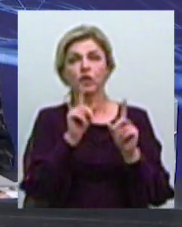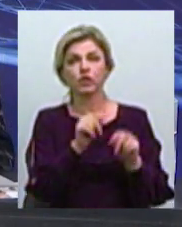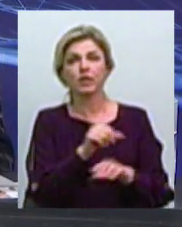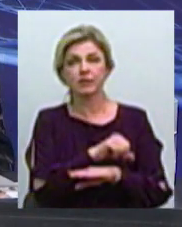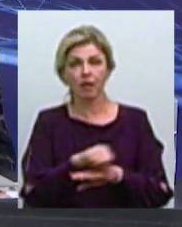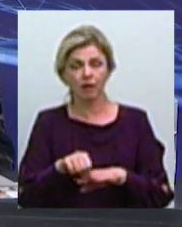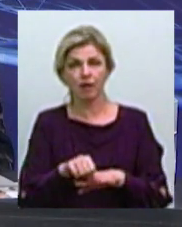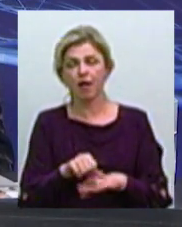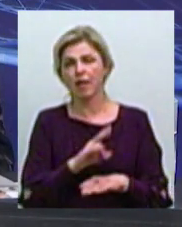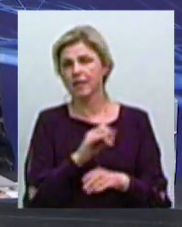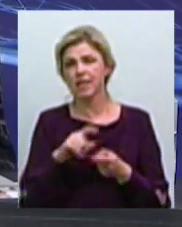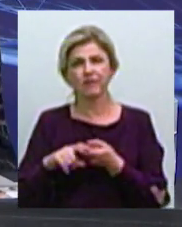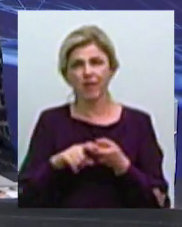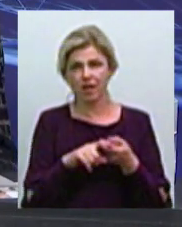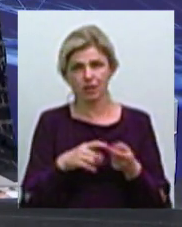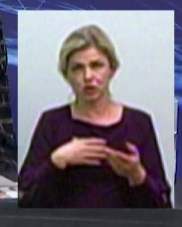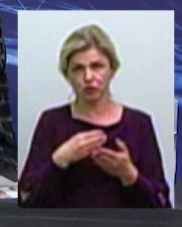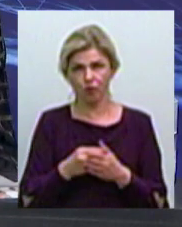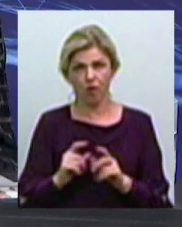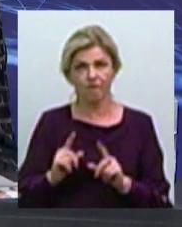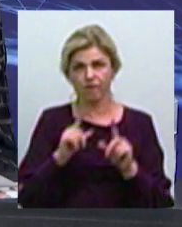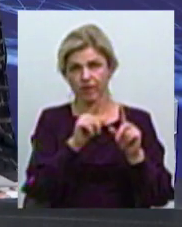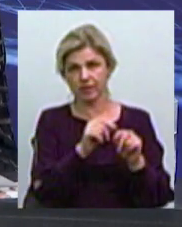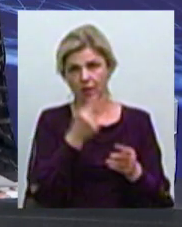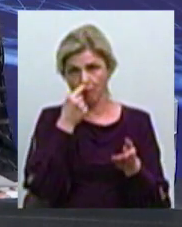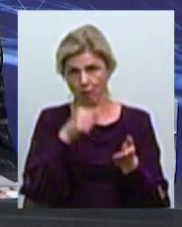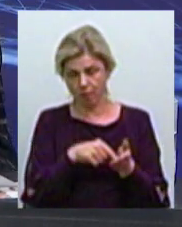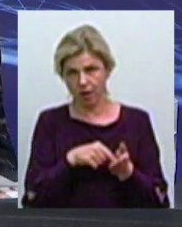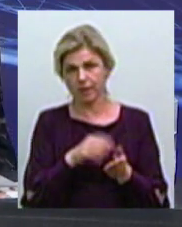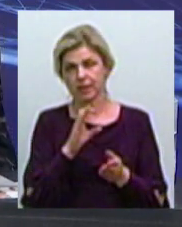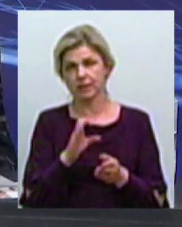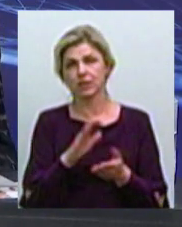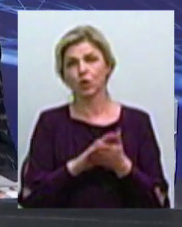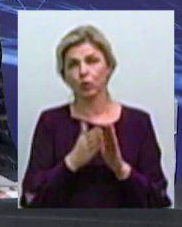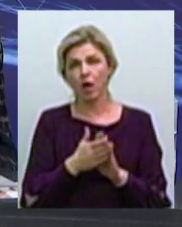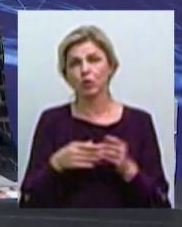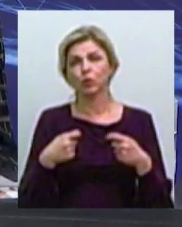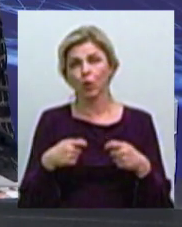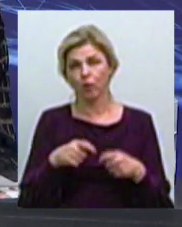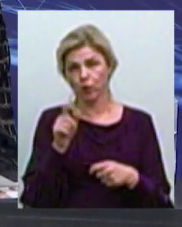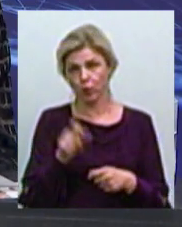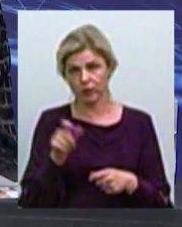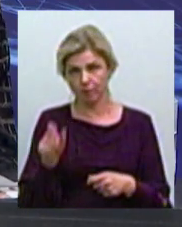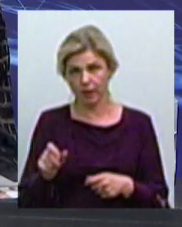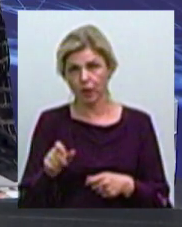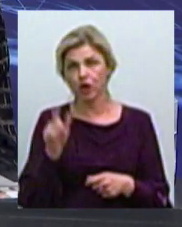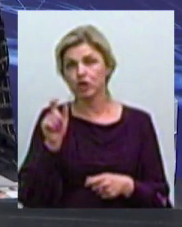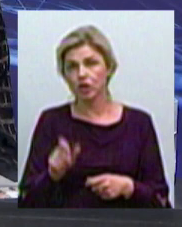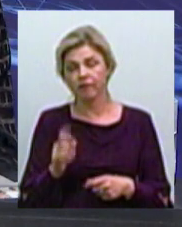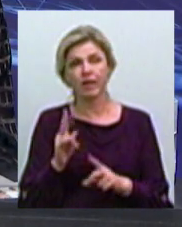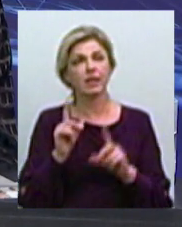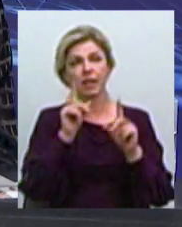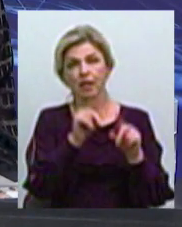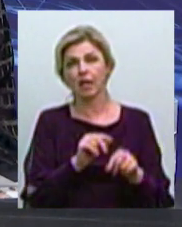не ассоциирует свой выезд именно с попаданием в ситуацию торговли людьми. То есть человек не едет для того, чтобы у него